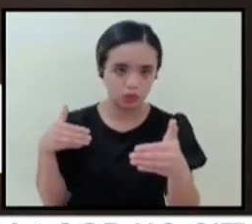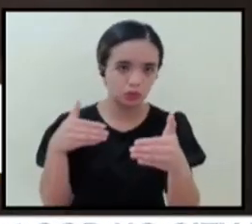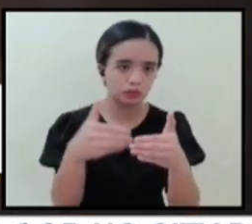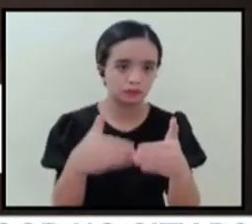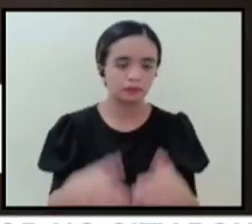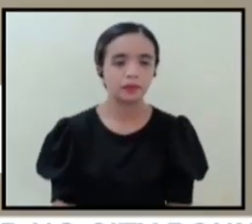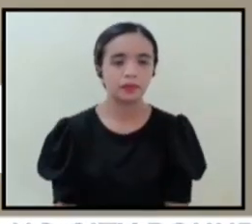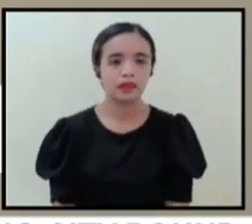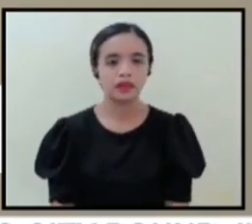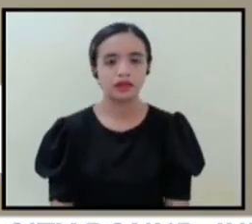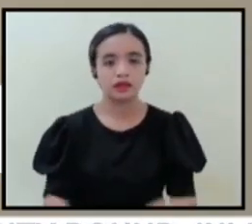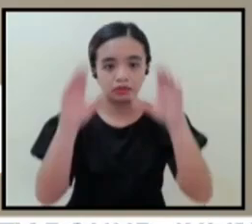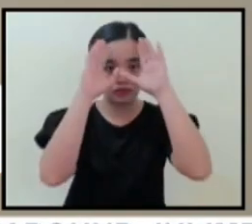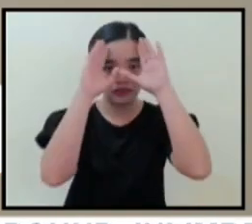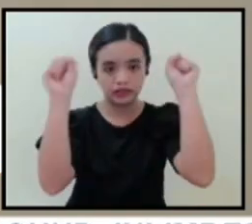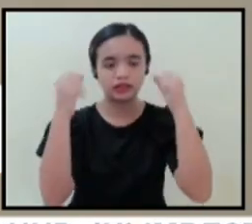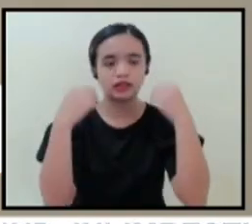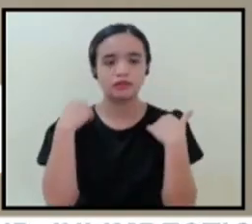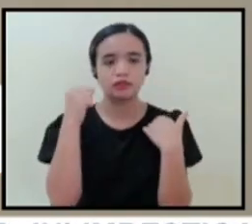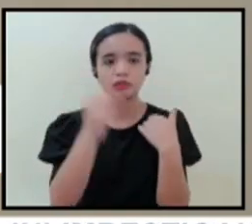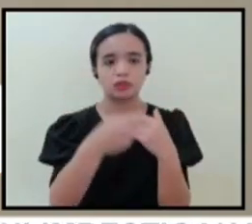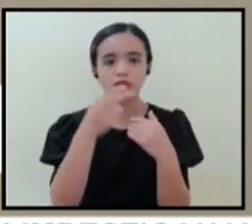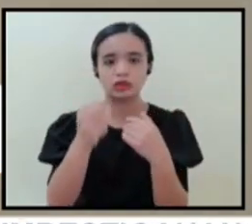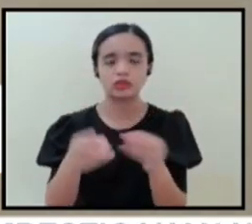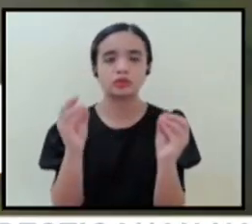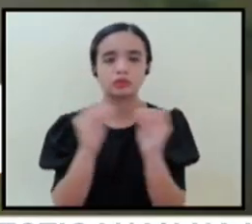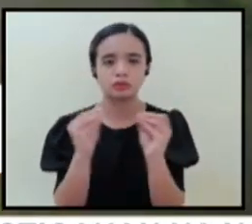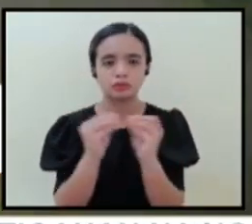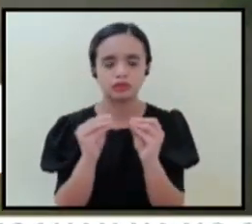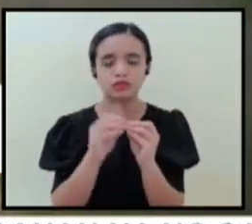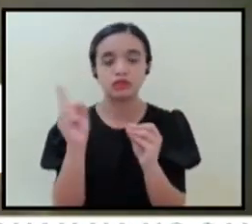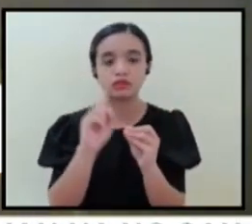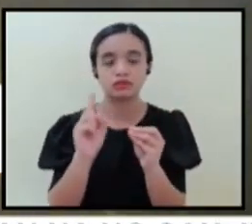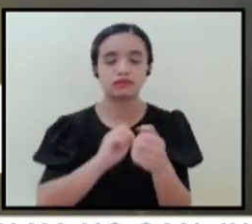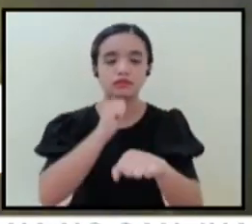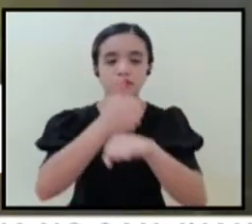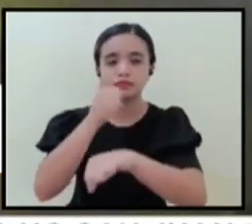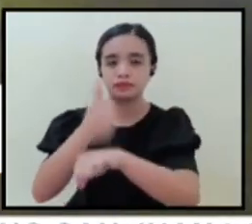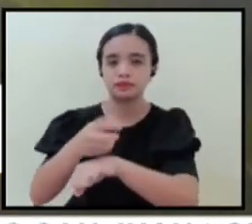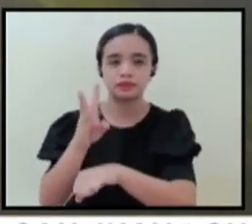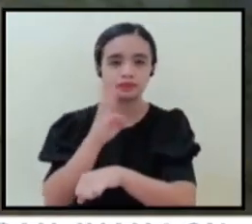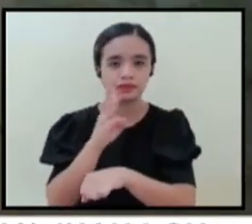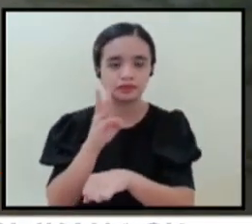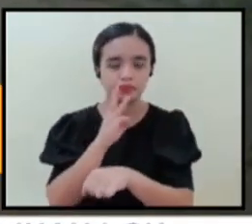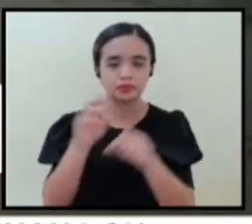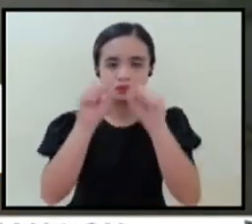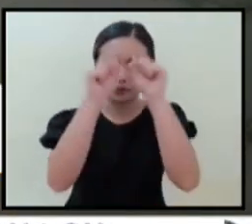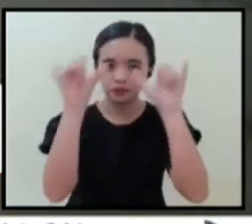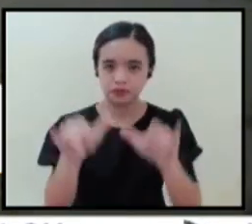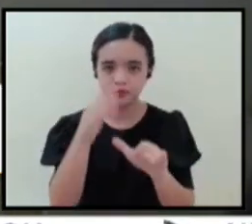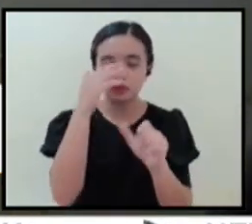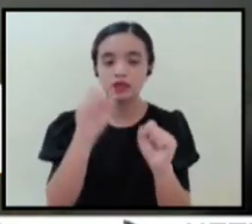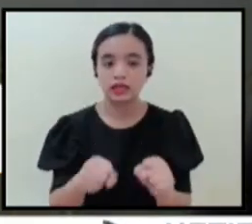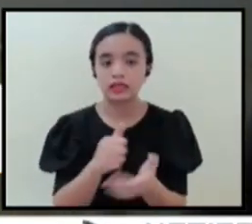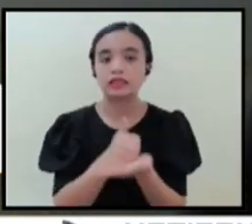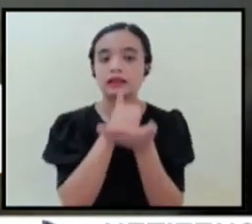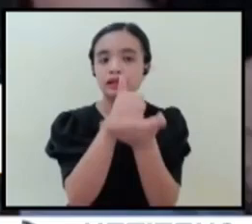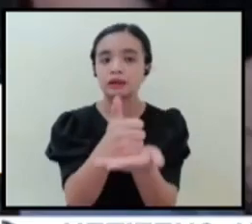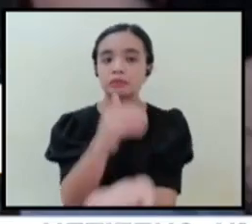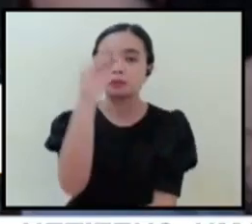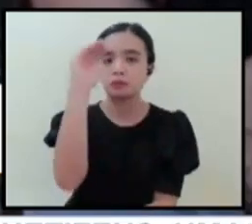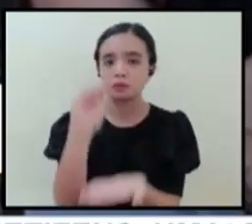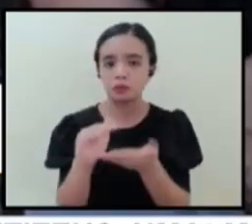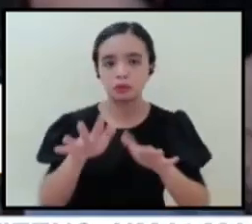ng Pangulo na pagkatayo ng mas maraming water impounding system sa Central Luzon upang makatulong na mabawasan ang pagbaha sa